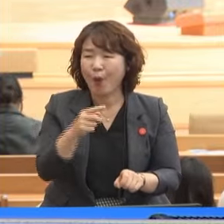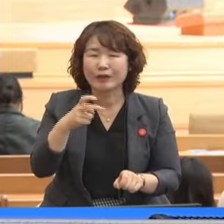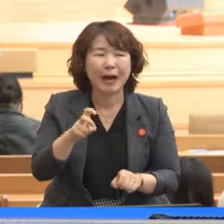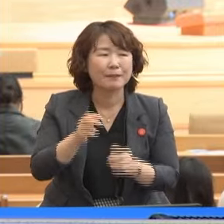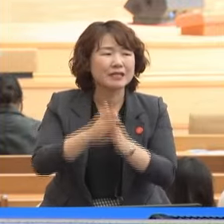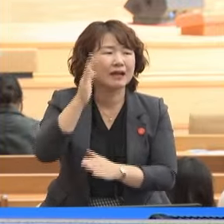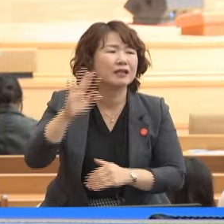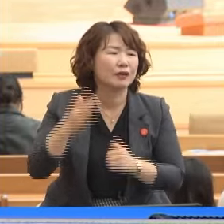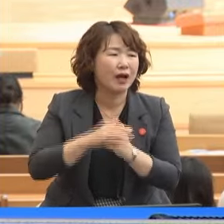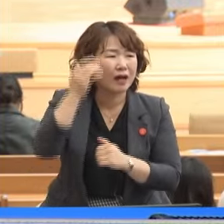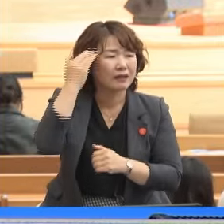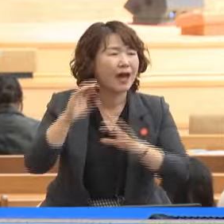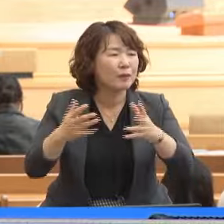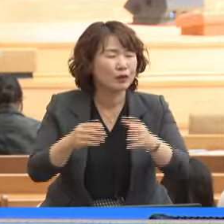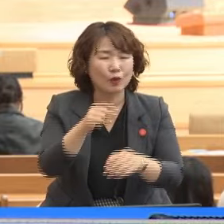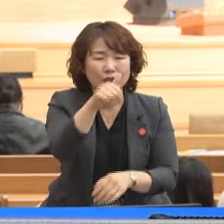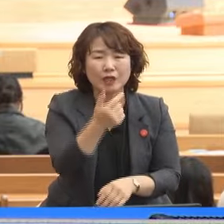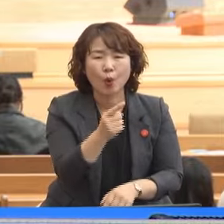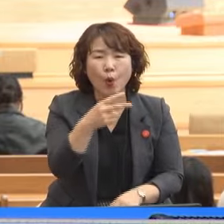대한민국도 고담시야.